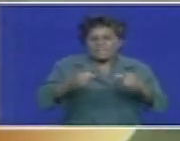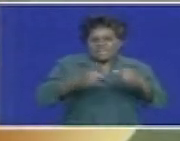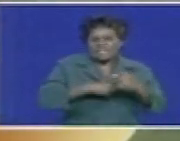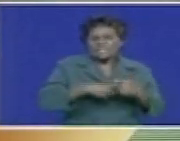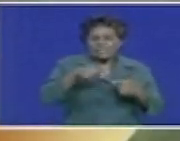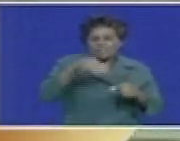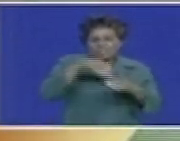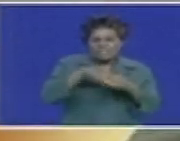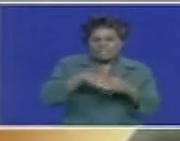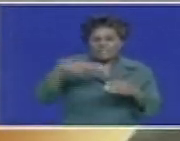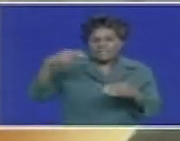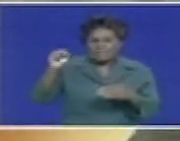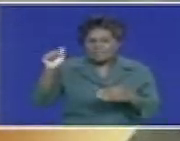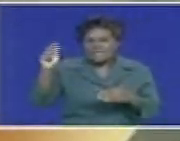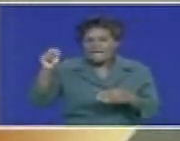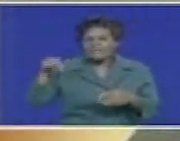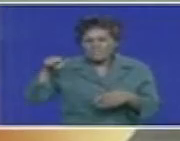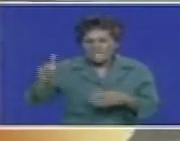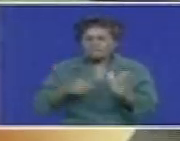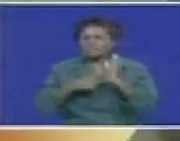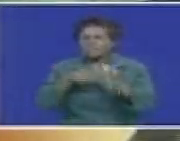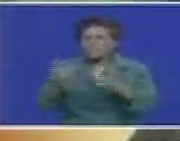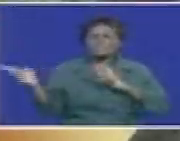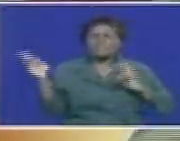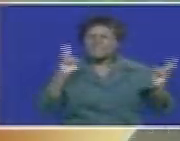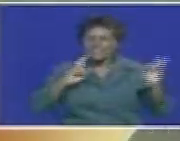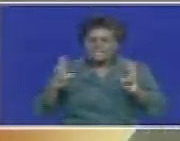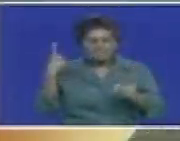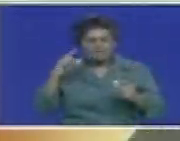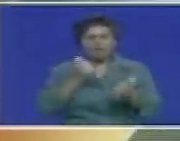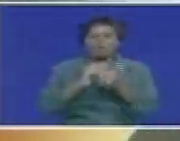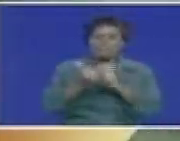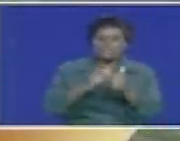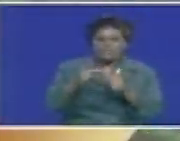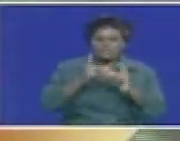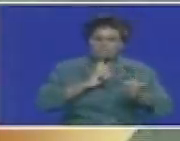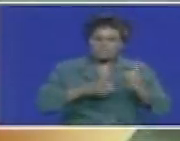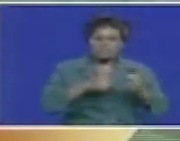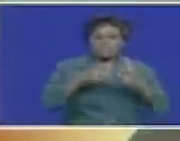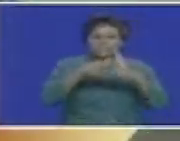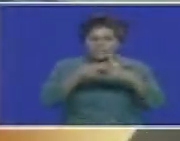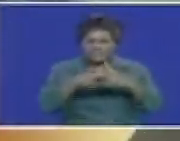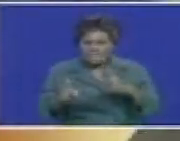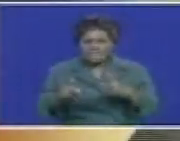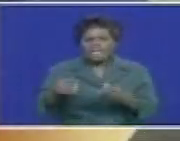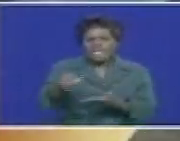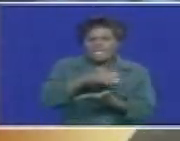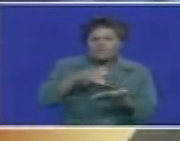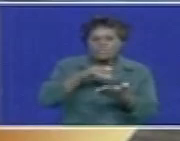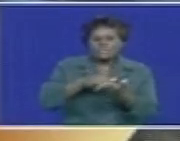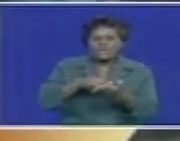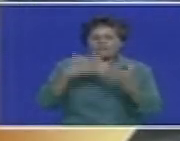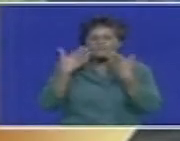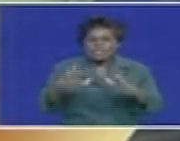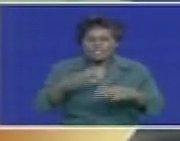mwao Ezra Sang, alidhihirisha kuwa alikuwa tayari kwa mashindano haya. Mbio hizi zilianzia Ikweta na kukamilika katika